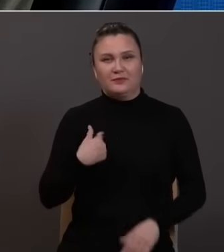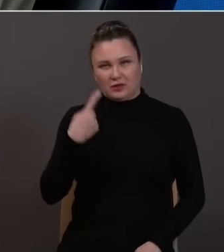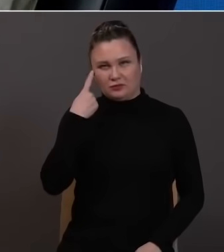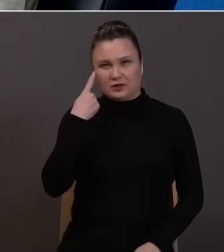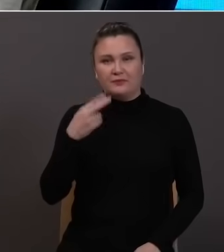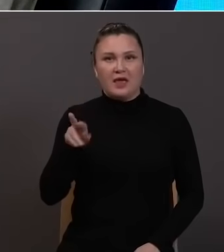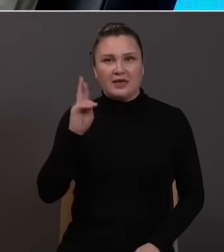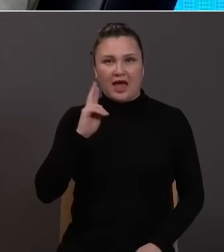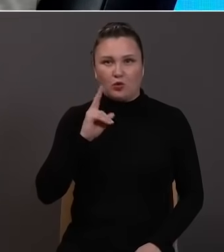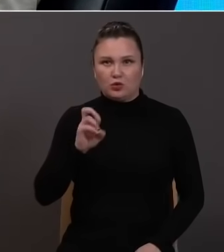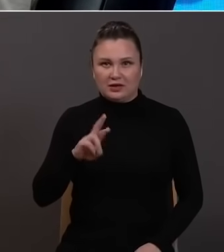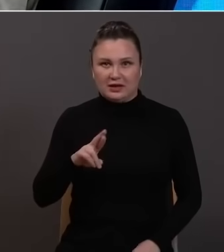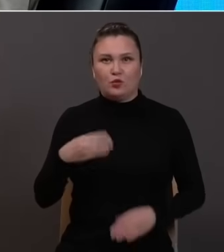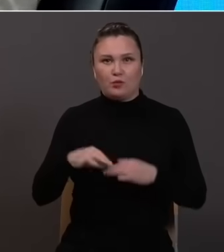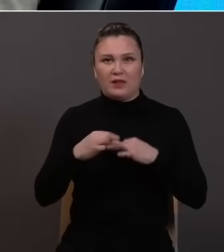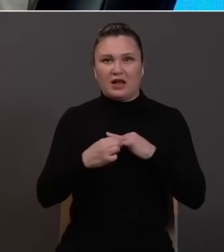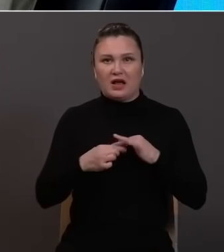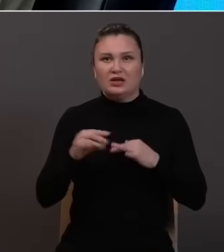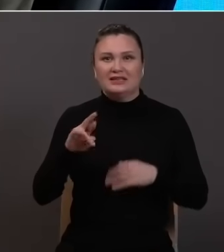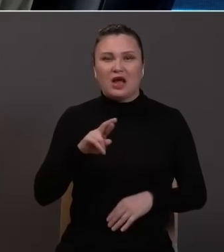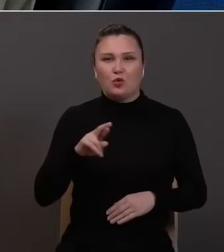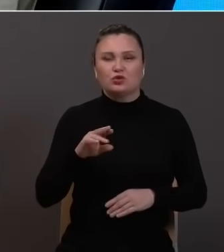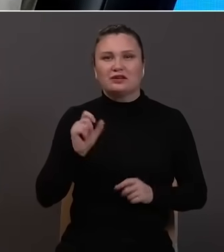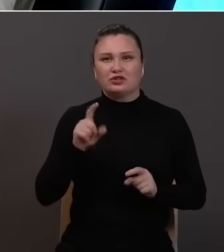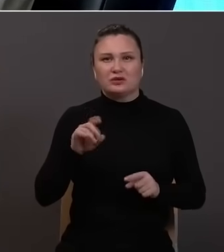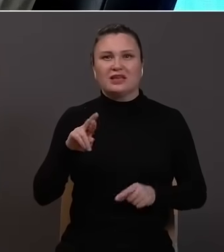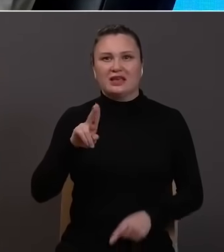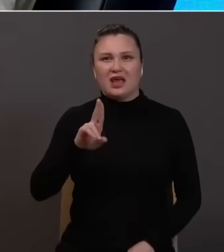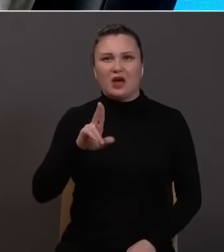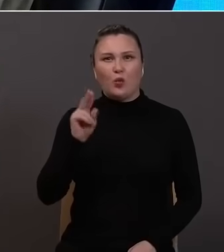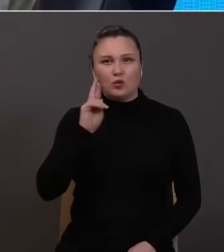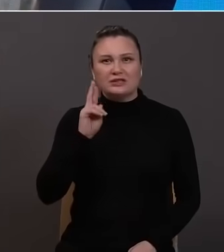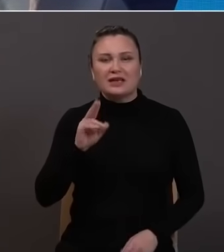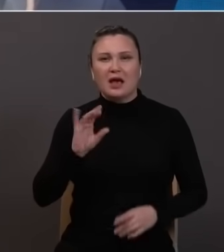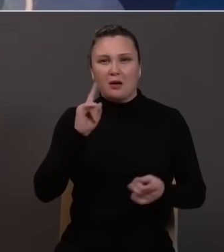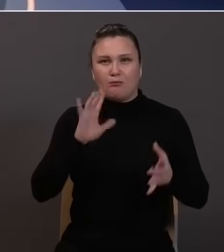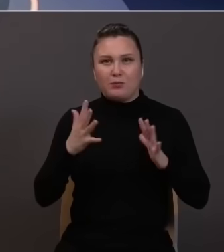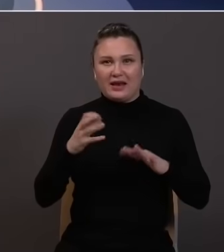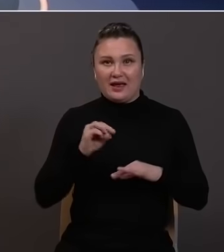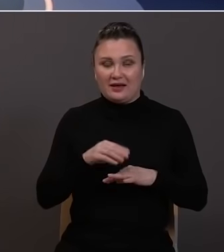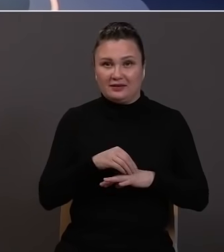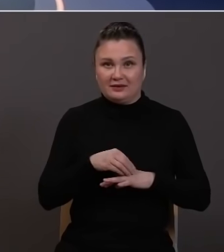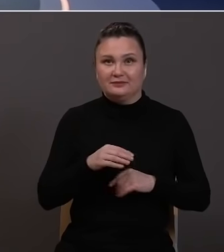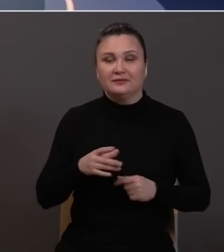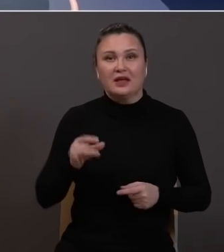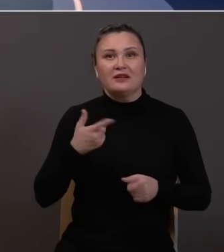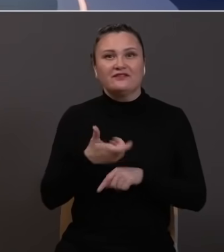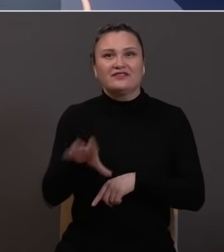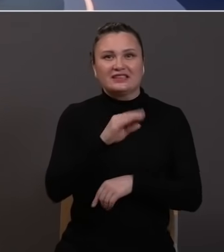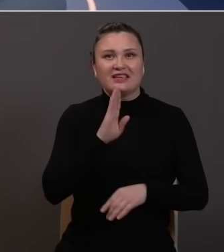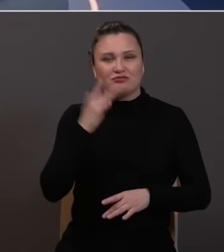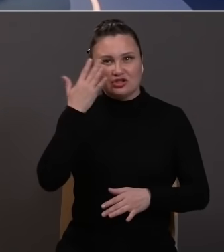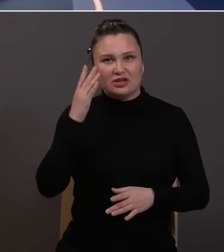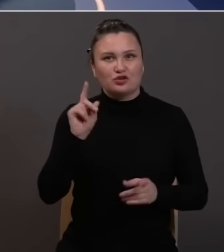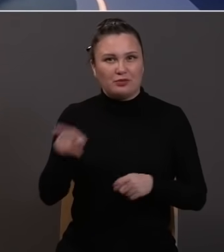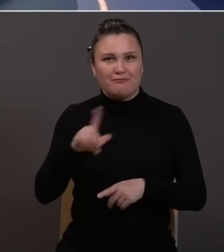думаю, Якутия. Я купил кольцо из якутского золота с якутским бриллиантиком. И думаю, ну все, если да, тем более все девушки хотят, чтобы им сделали предложение